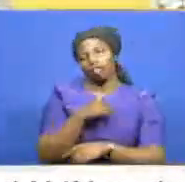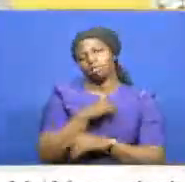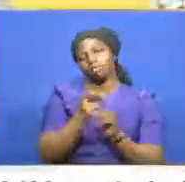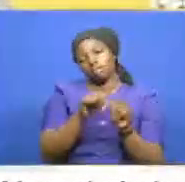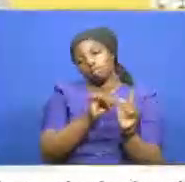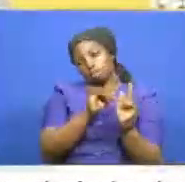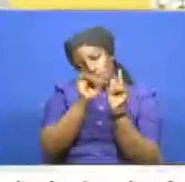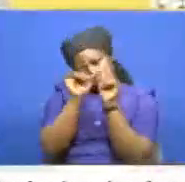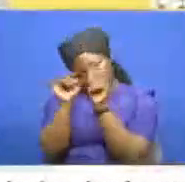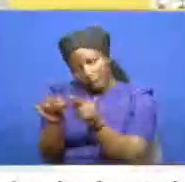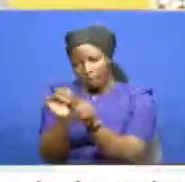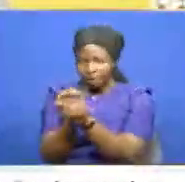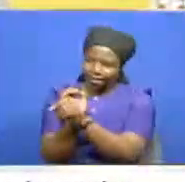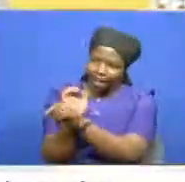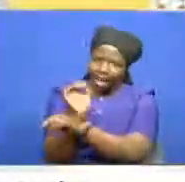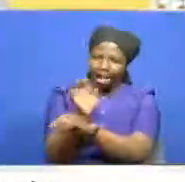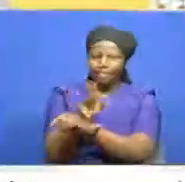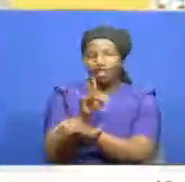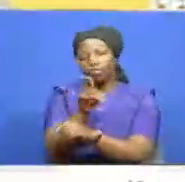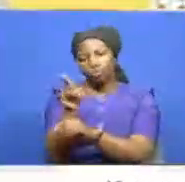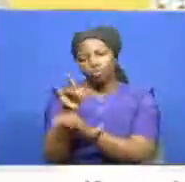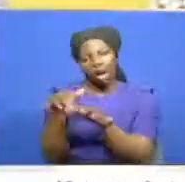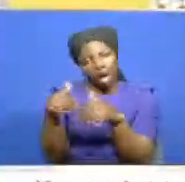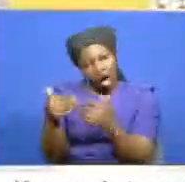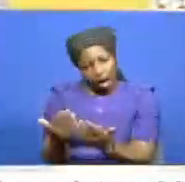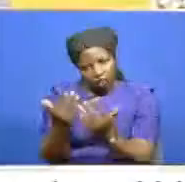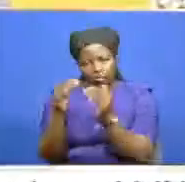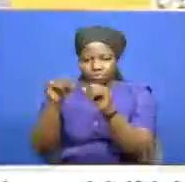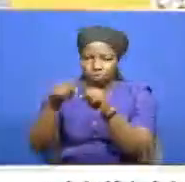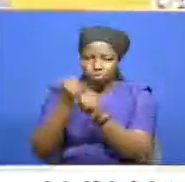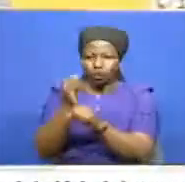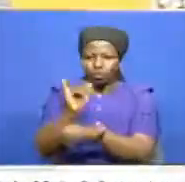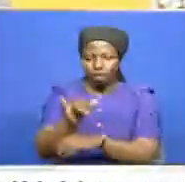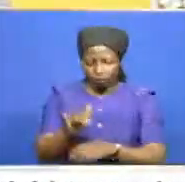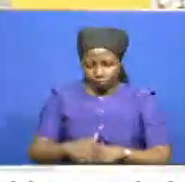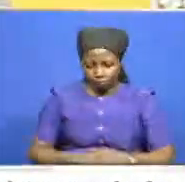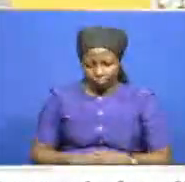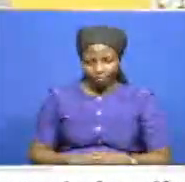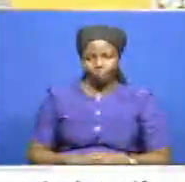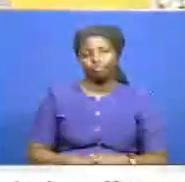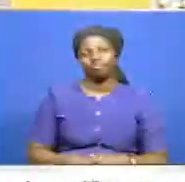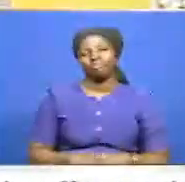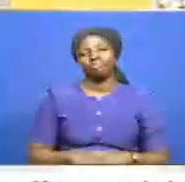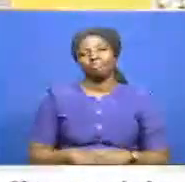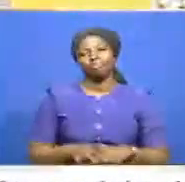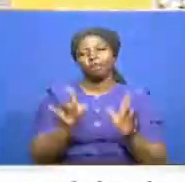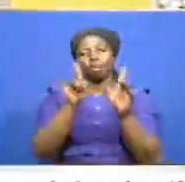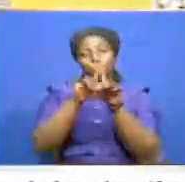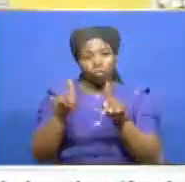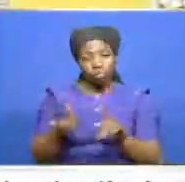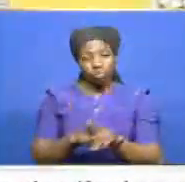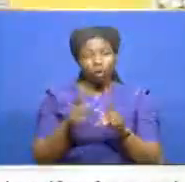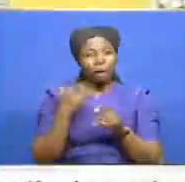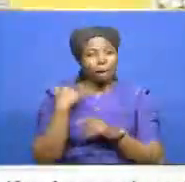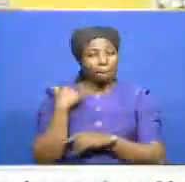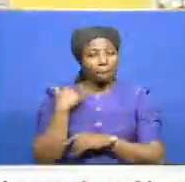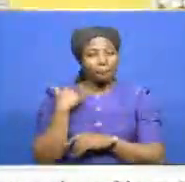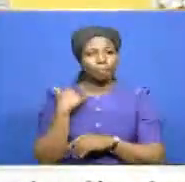tunaweza kuwa kukua device vile tuenda kufanya hiyo kazi. Pia nisungumze kwamba huwa